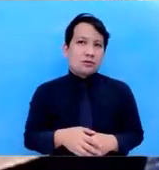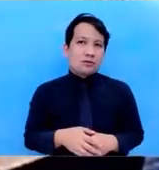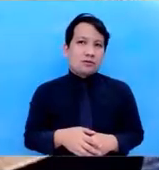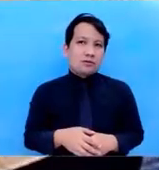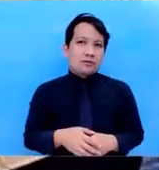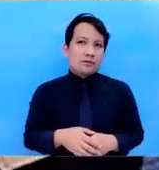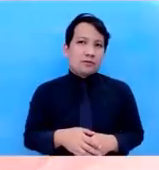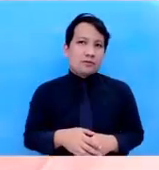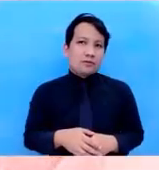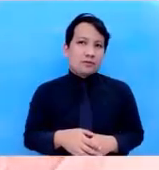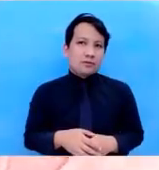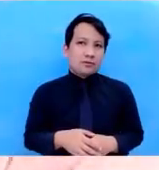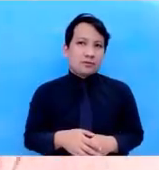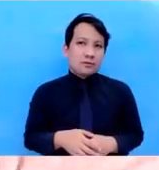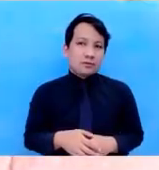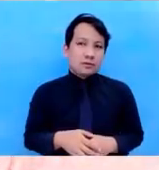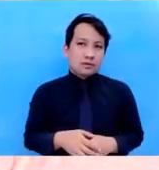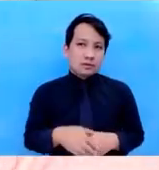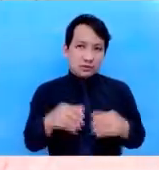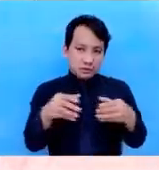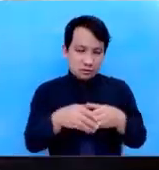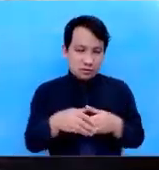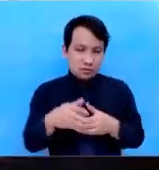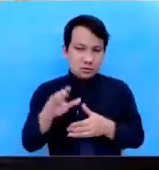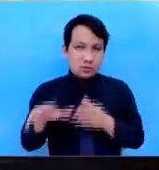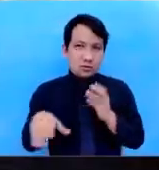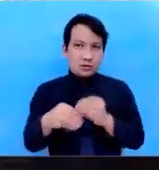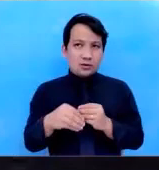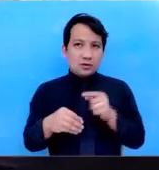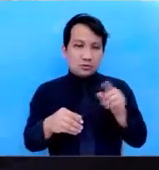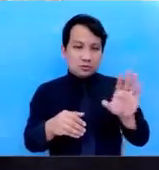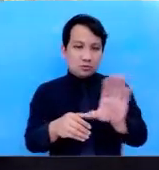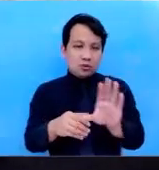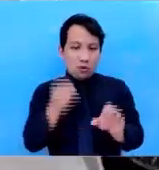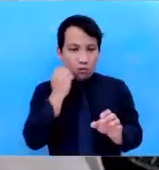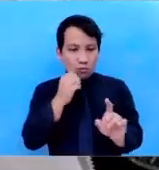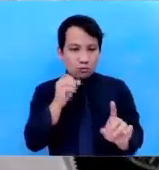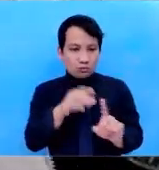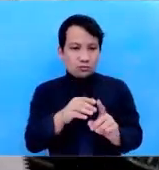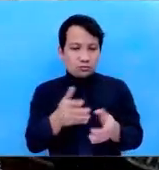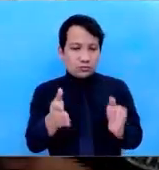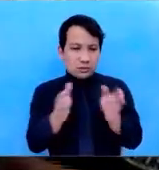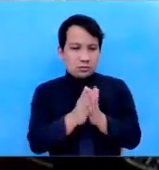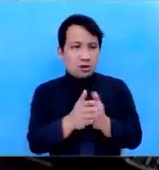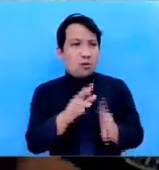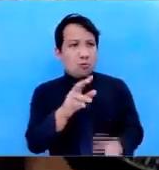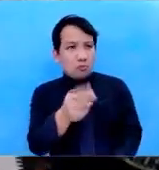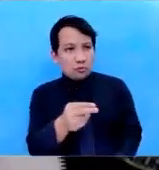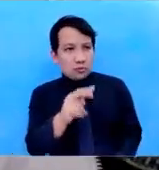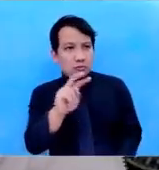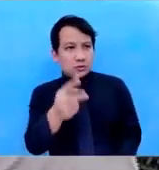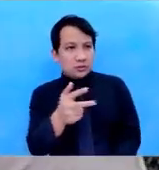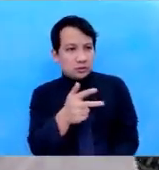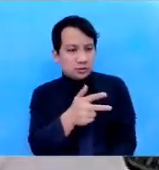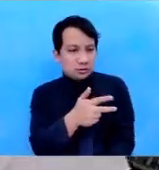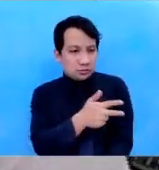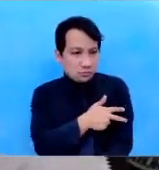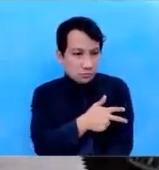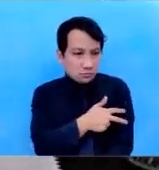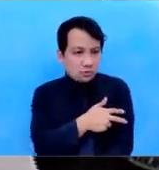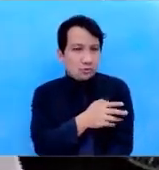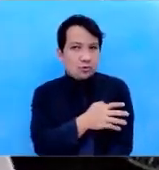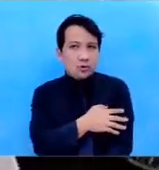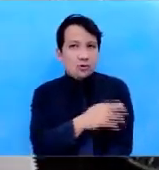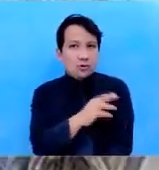certain support from this particular group. From then on is they are the ones who are already asking kung kailan ang second dose, kailan ang first booster, kailan